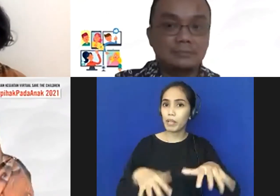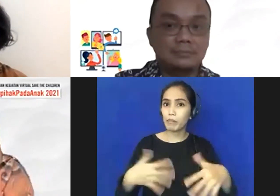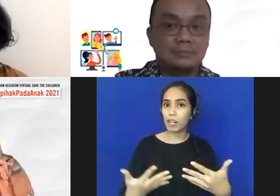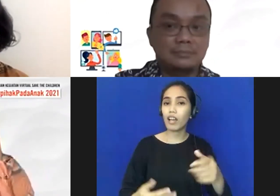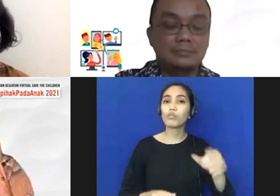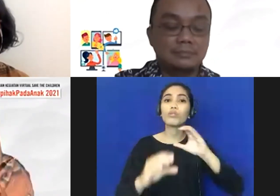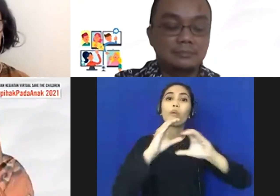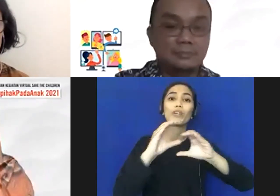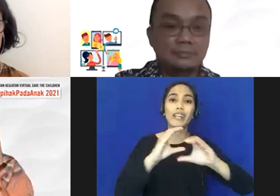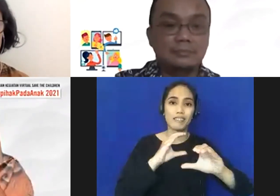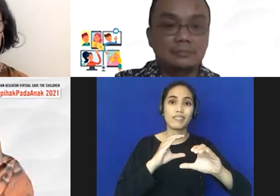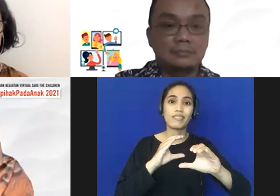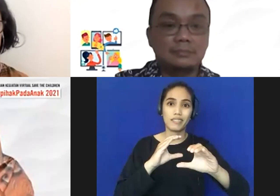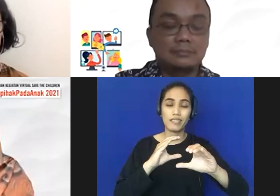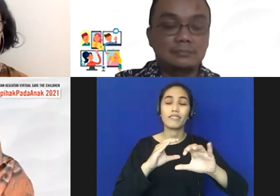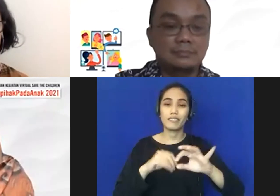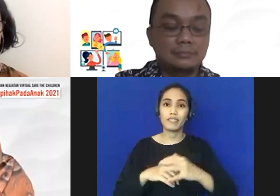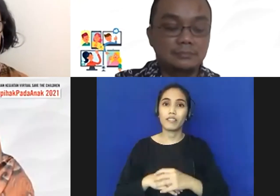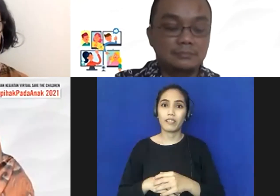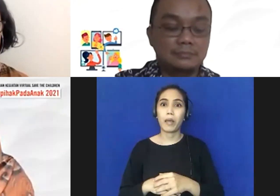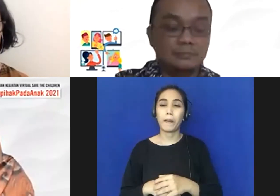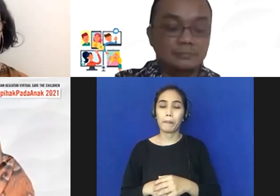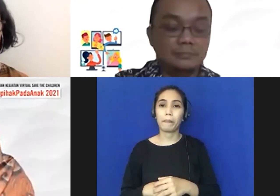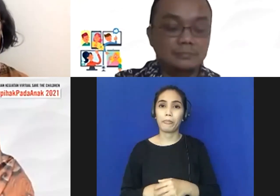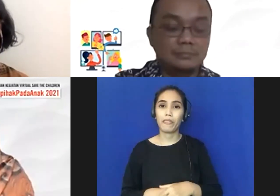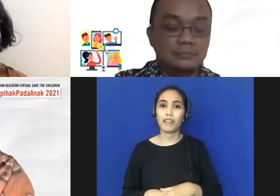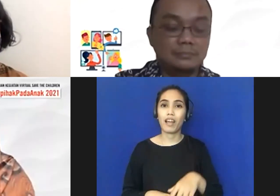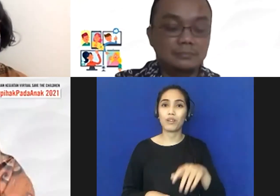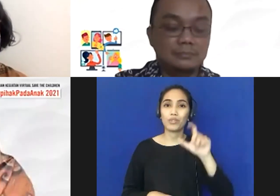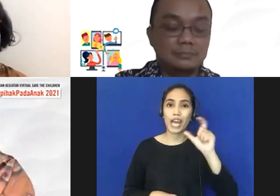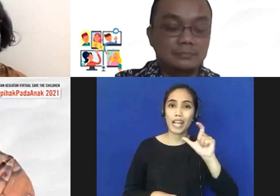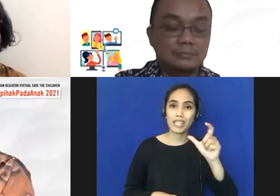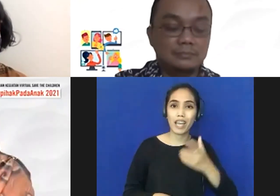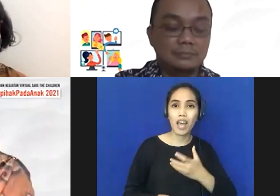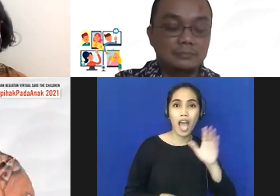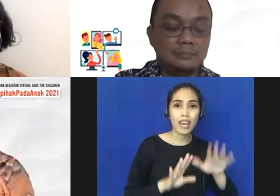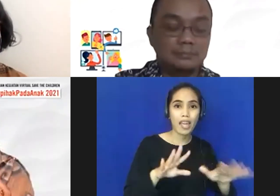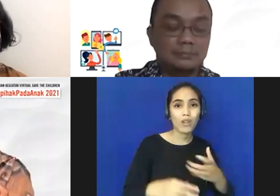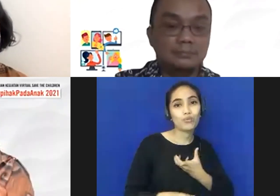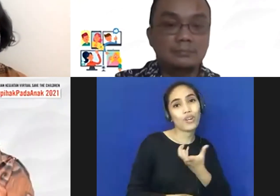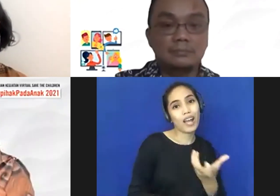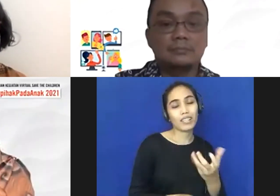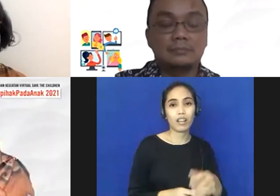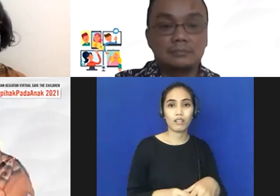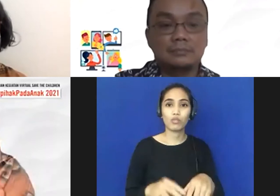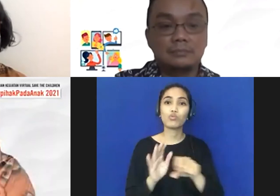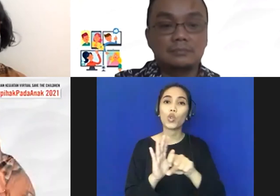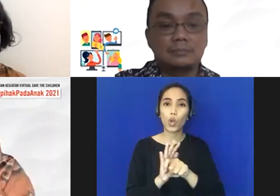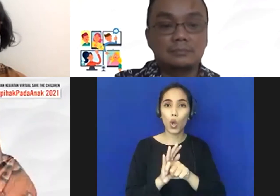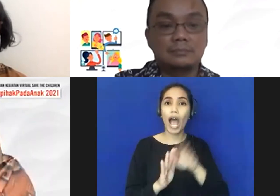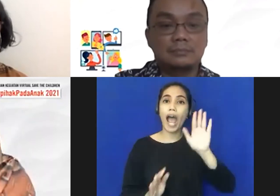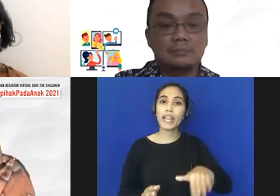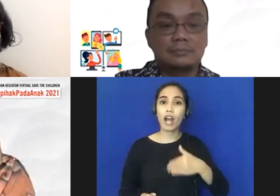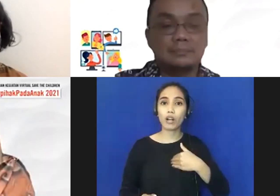ya, dengan cara-cara yang disukai oleh anak. Ada contoh nih Mas Bram, misalnya adik saya tuh kalau mau